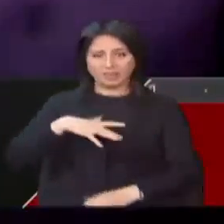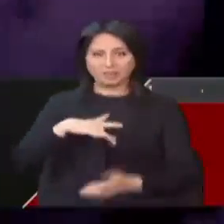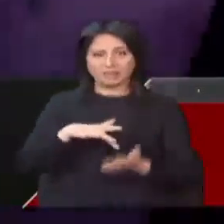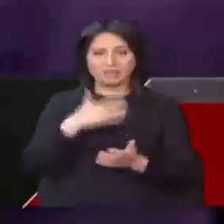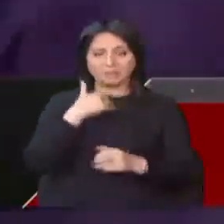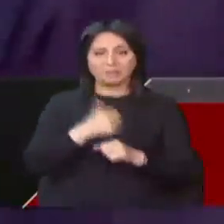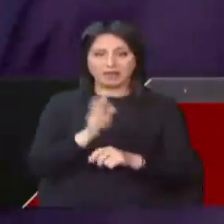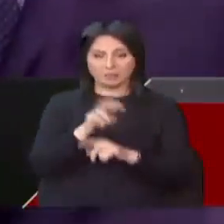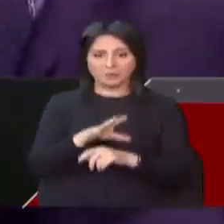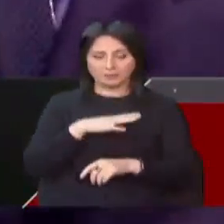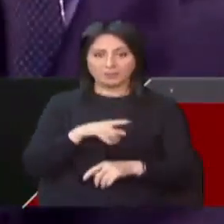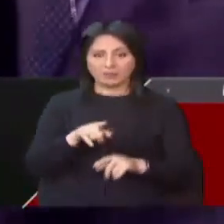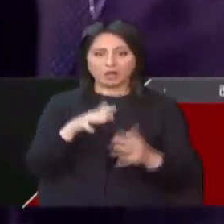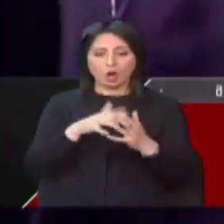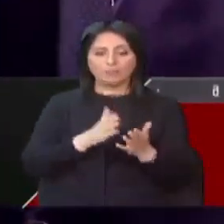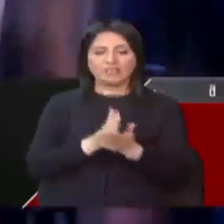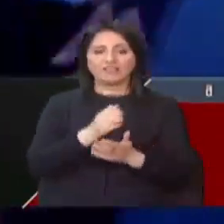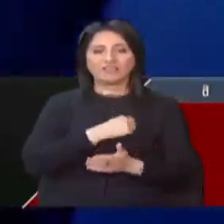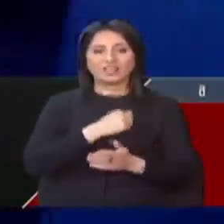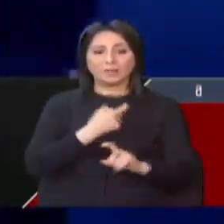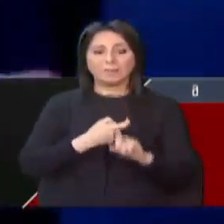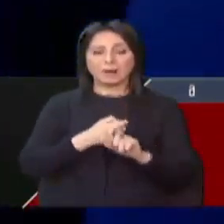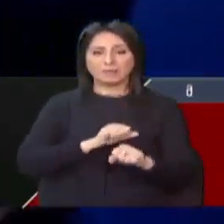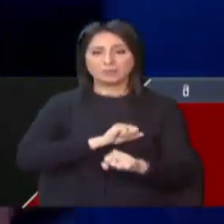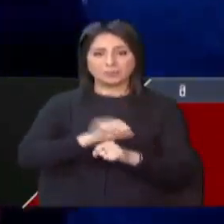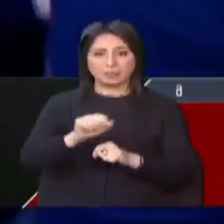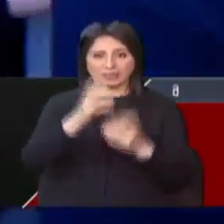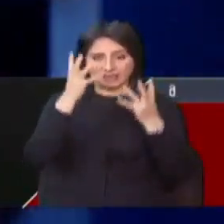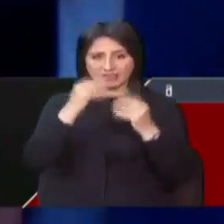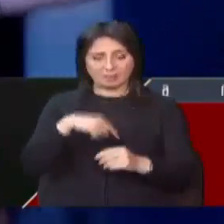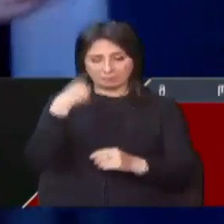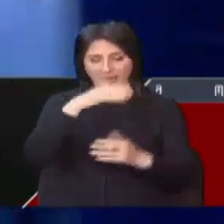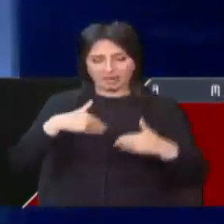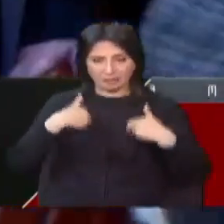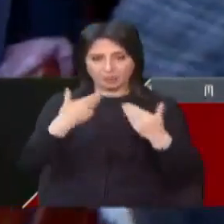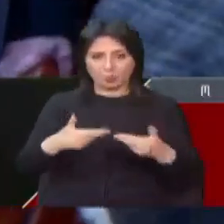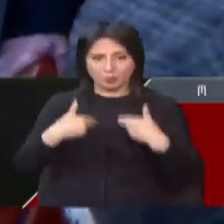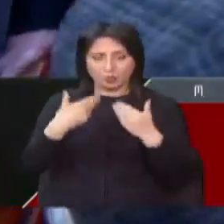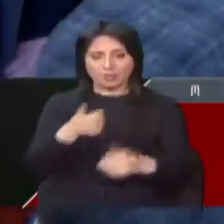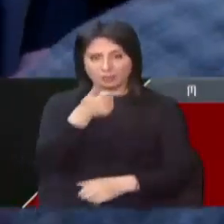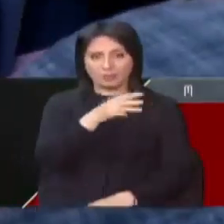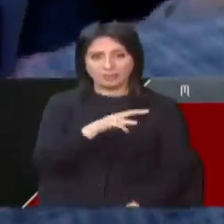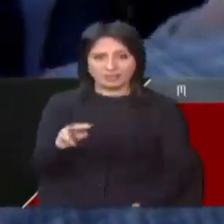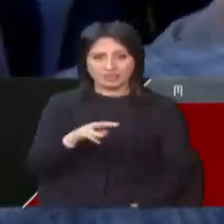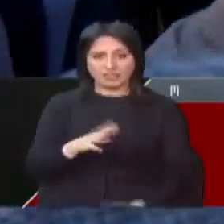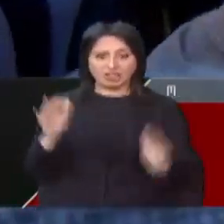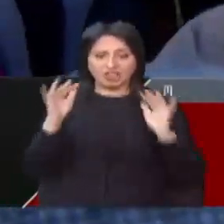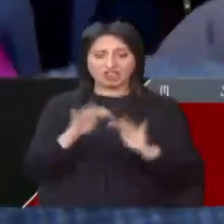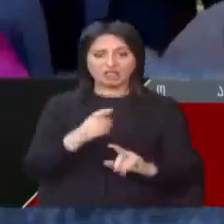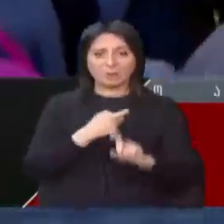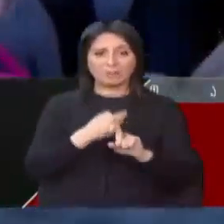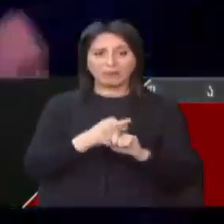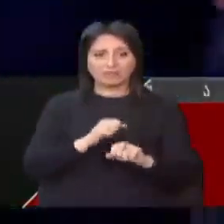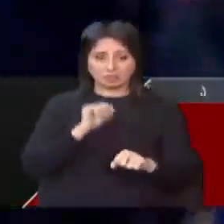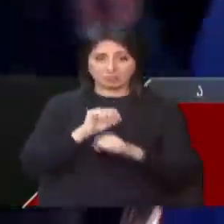თბილისის მერი იმყოფებოდნენ. მათ ომის ვეტერანებს ფაშიზმზე გამარჯვების დღე პირადად მიულოცეს. პრემიერ-მინისტრმა შეკრებილებს